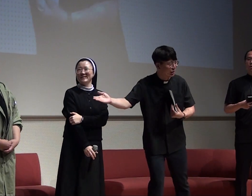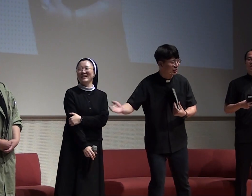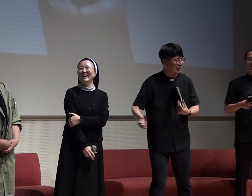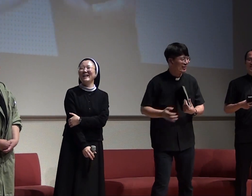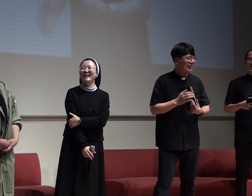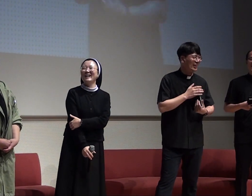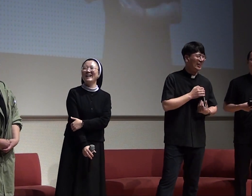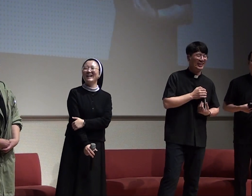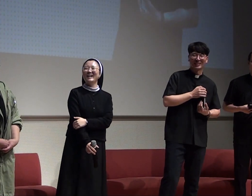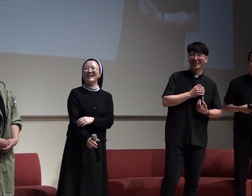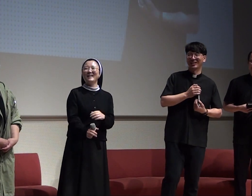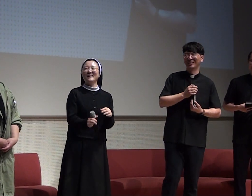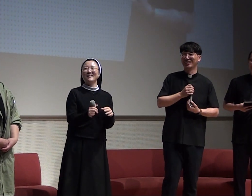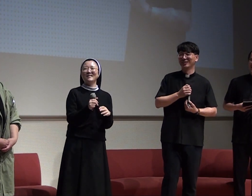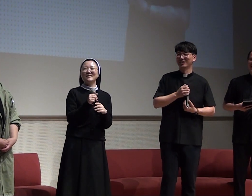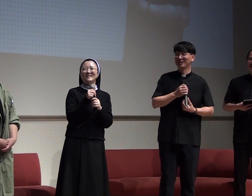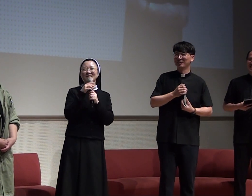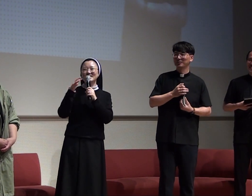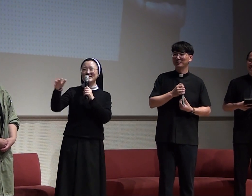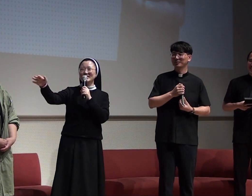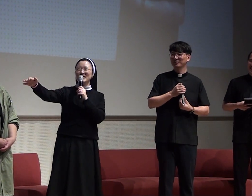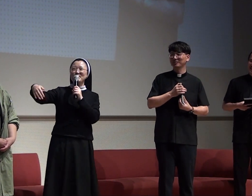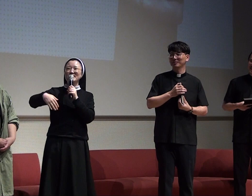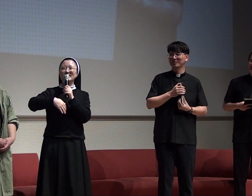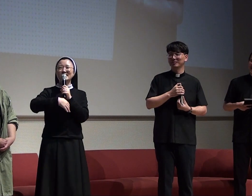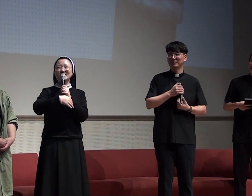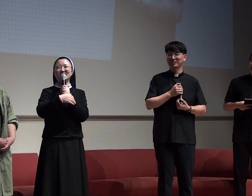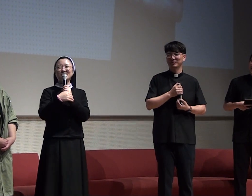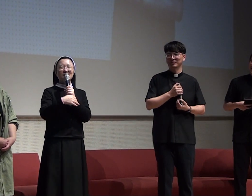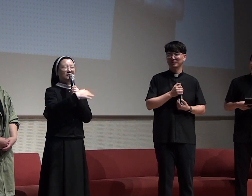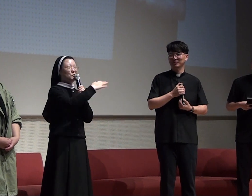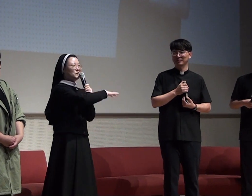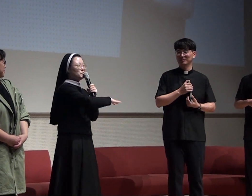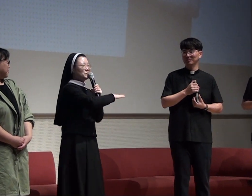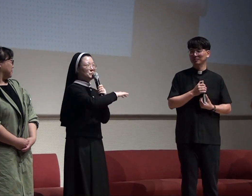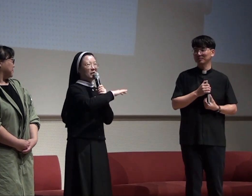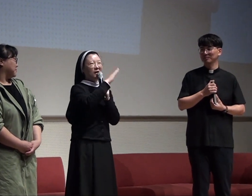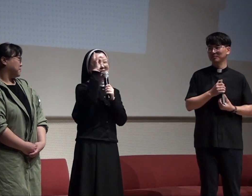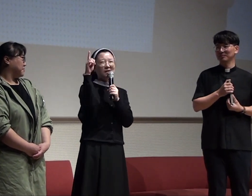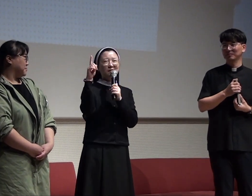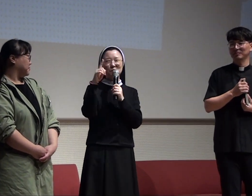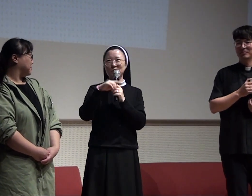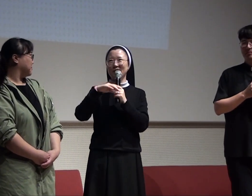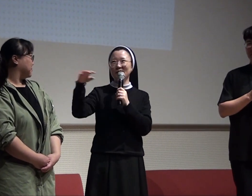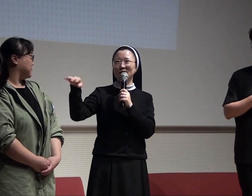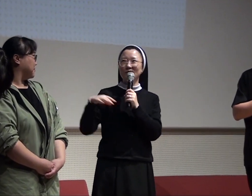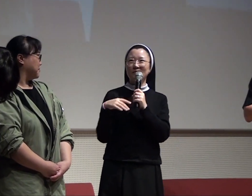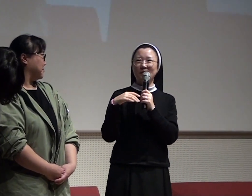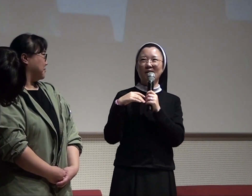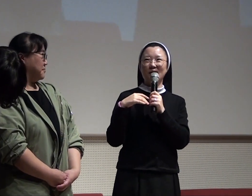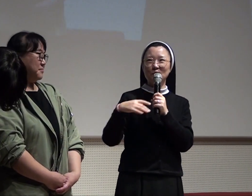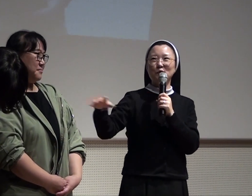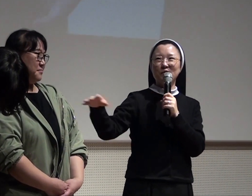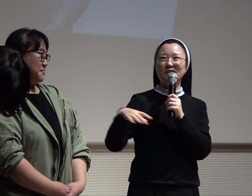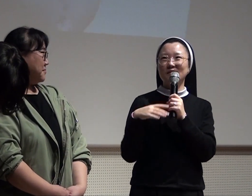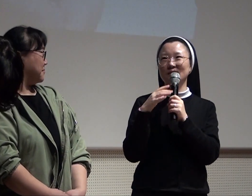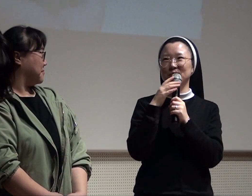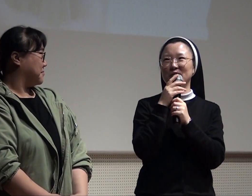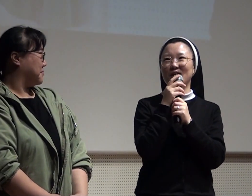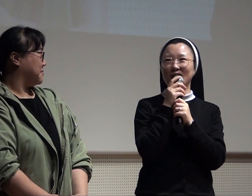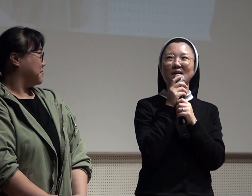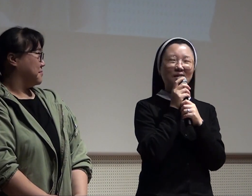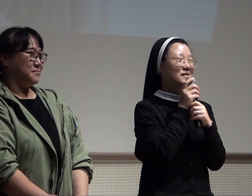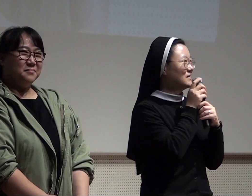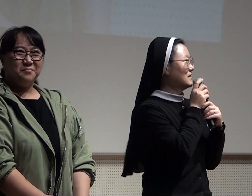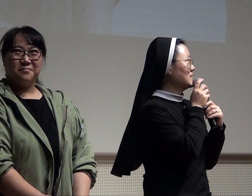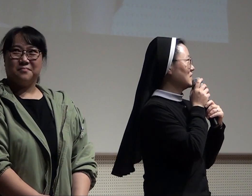누나들이십니다. 누나들. 네. 저희 세 명이 네, 홍신부님보다 한 살 위에 네,